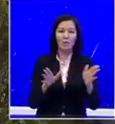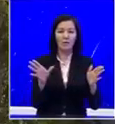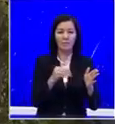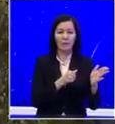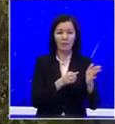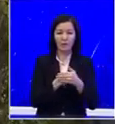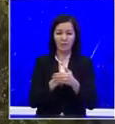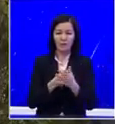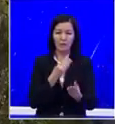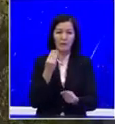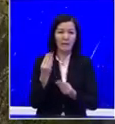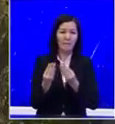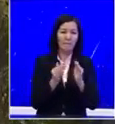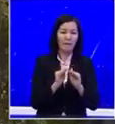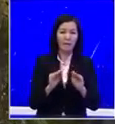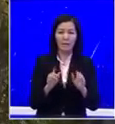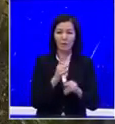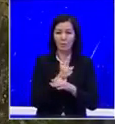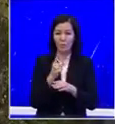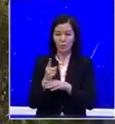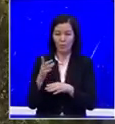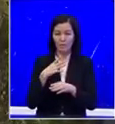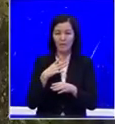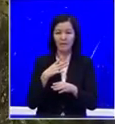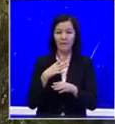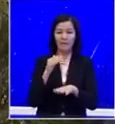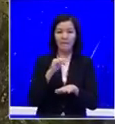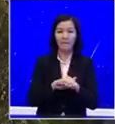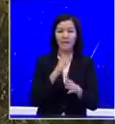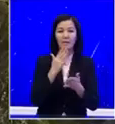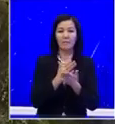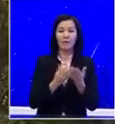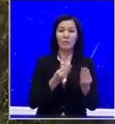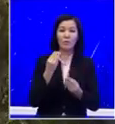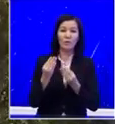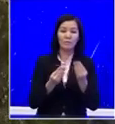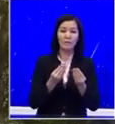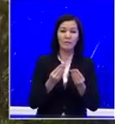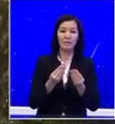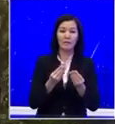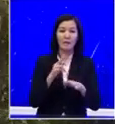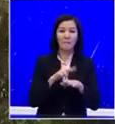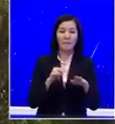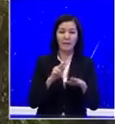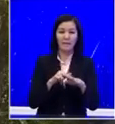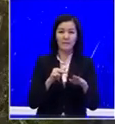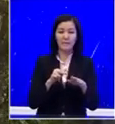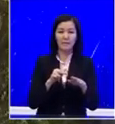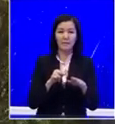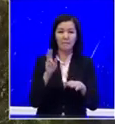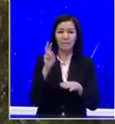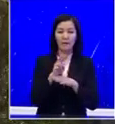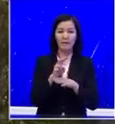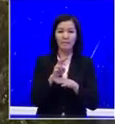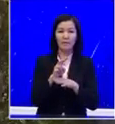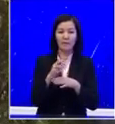жерде жаңағы балаларға ойнауға болмайды. Жаңағы бірақ фактылар шығып жатыр, ойнап жатқан. Оған біз полиция тарапынан барып,